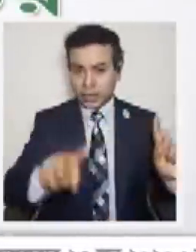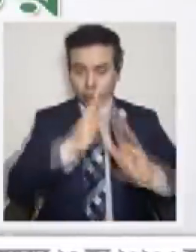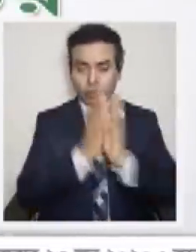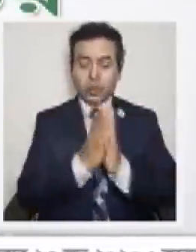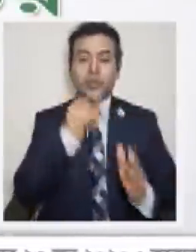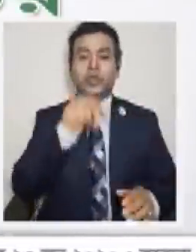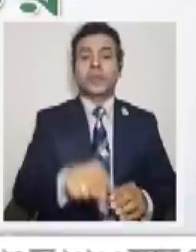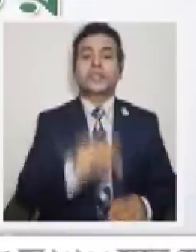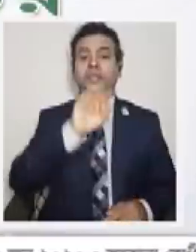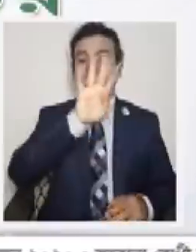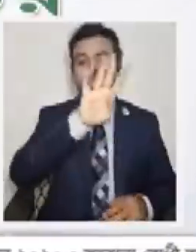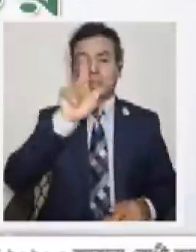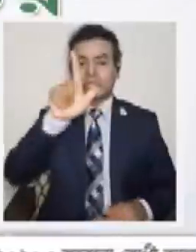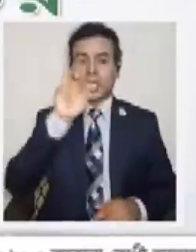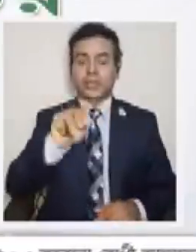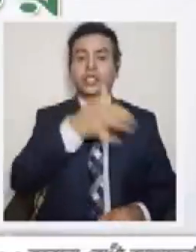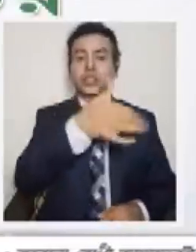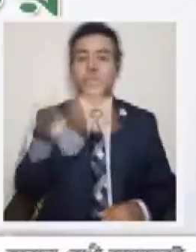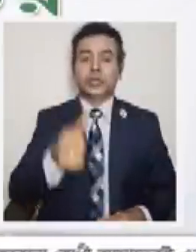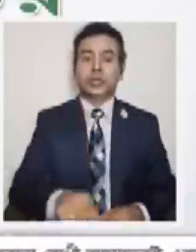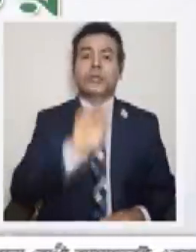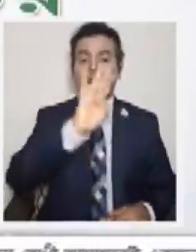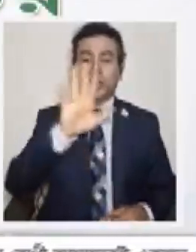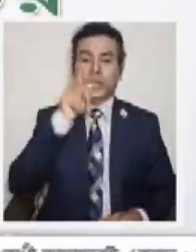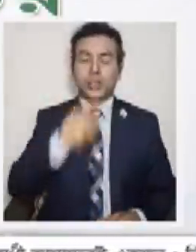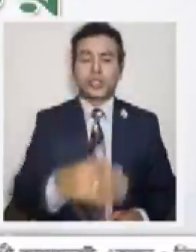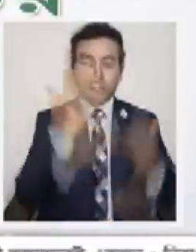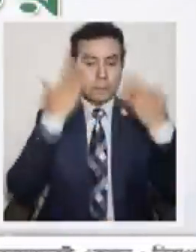24 ঘন্টায় সুস্থ হয়েছেন 880 জন এবং এ পর্যন্ত সুস্থ